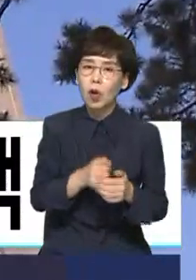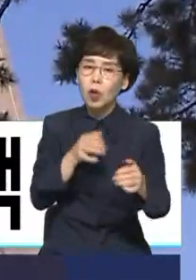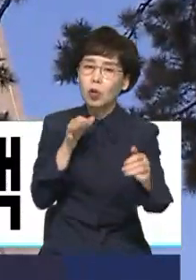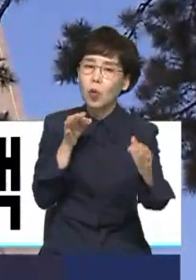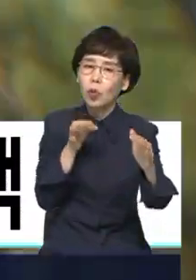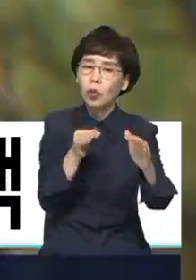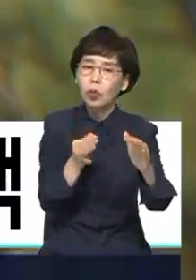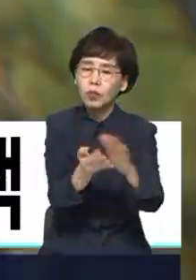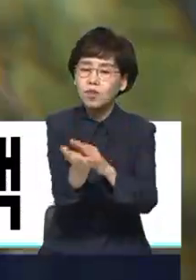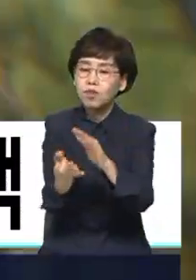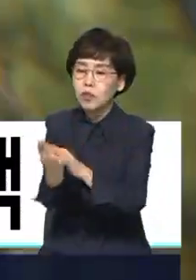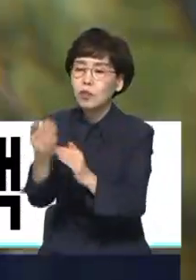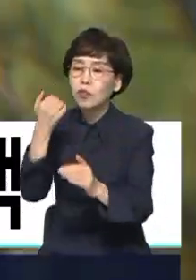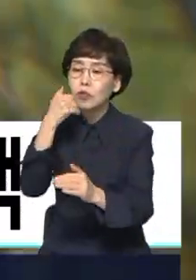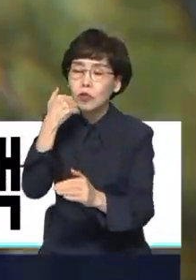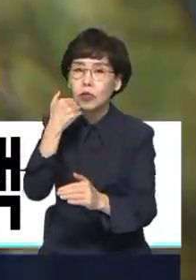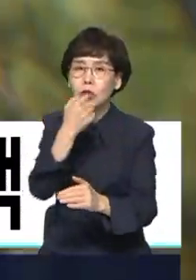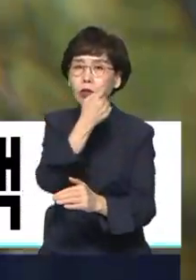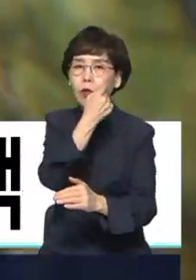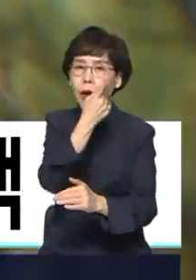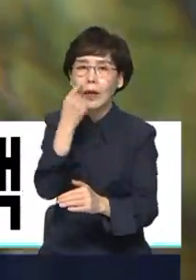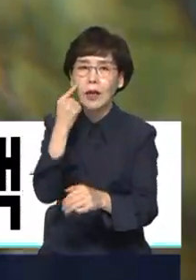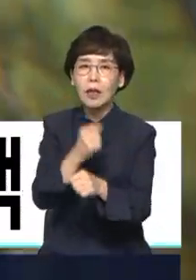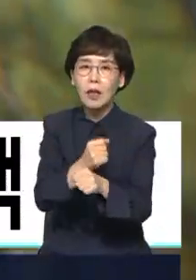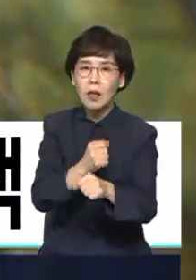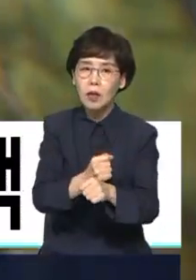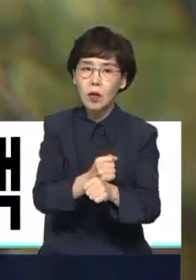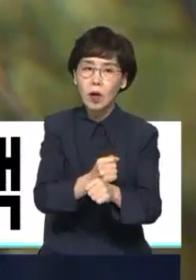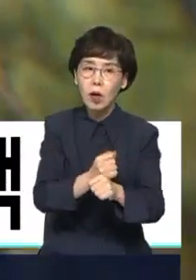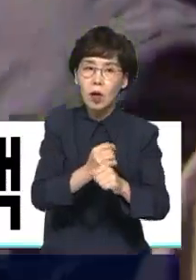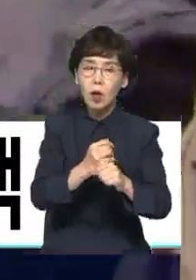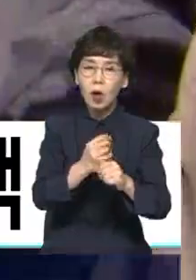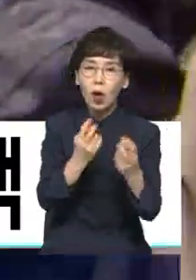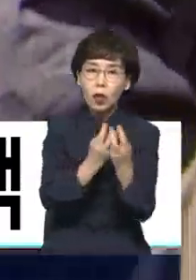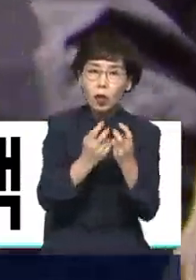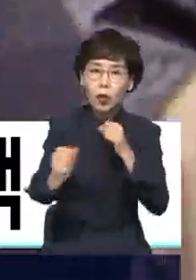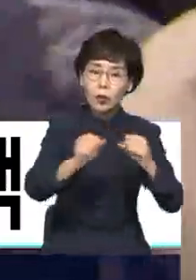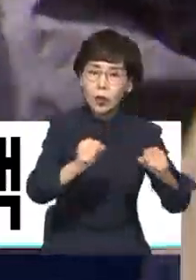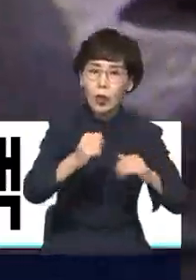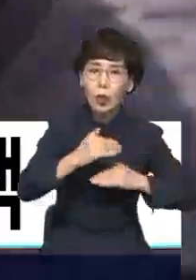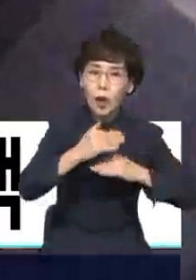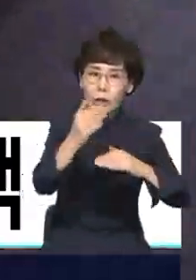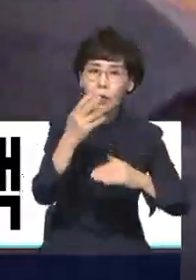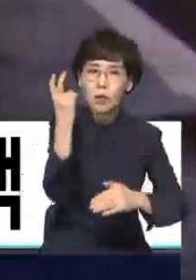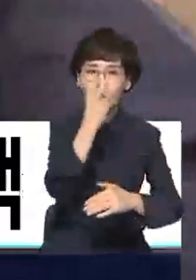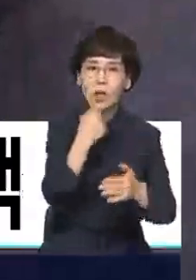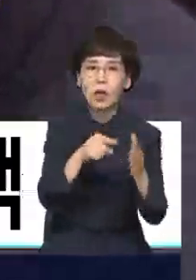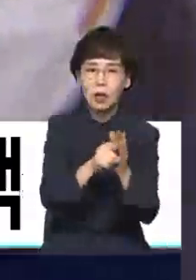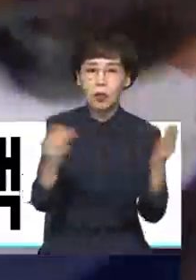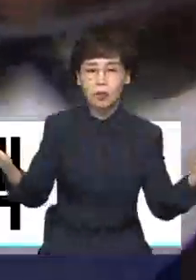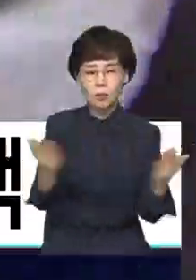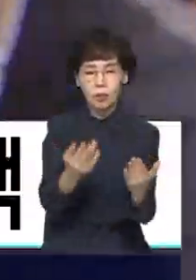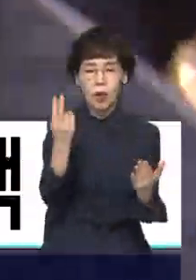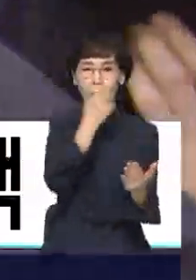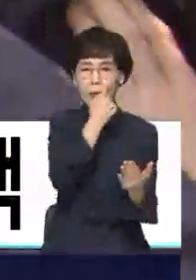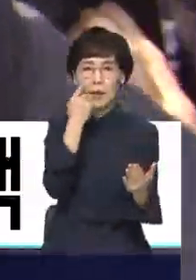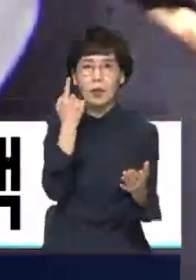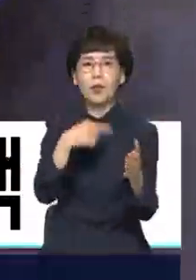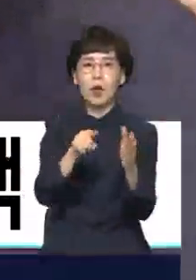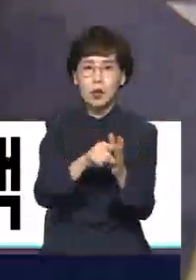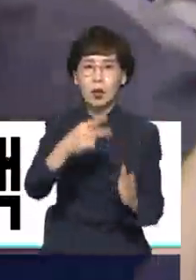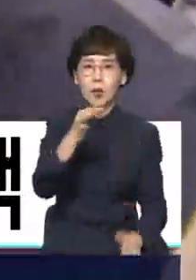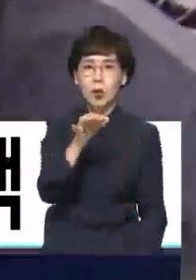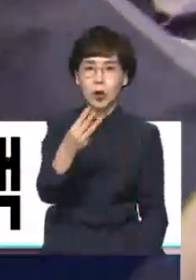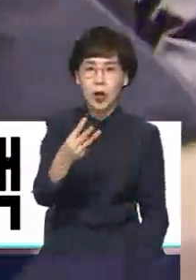의원들의 동선을 확인해 교차 검증하기 위한 차원으로 송영길 전 민주당 대표 경성캠프측 의원들의 의원